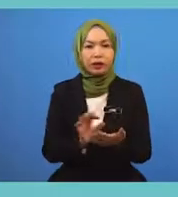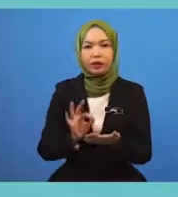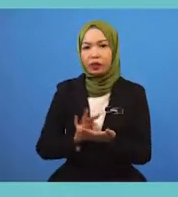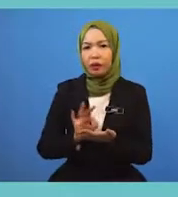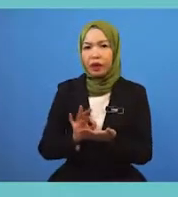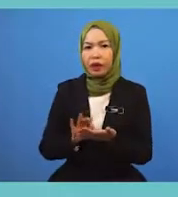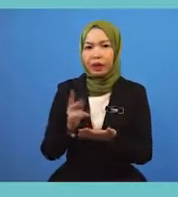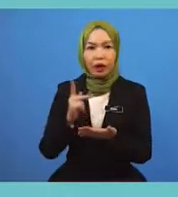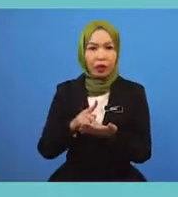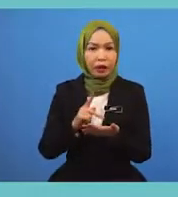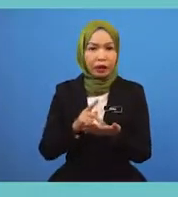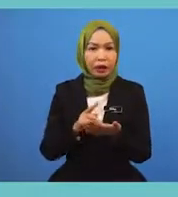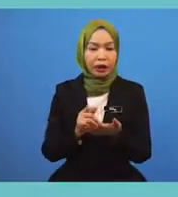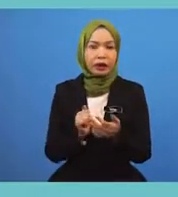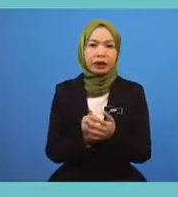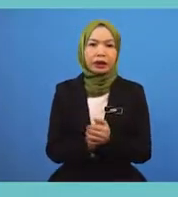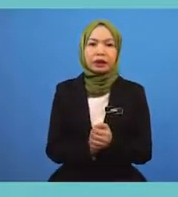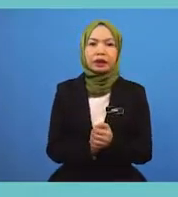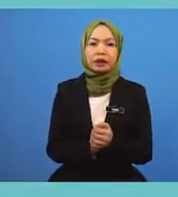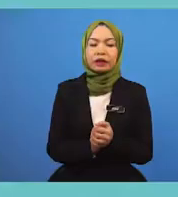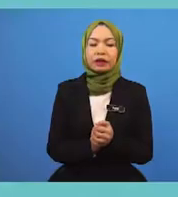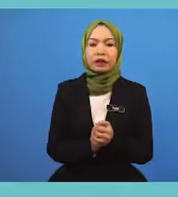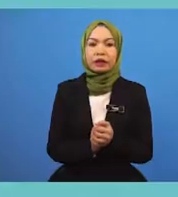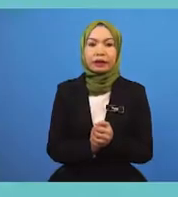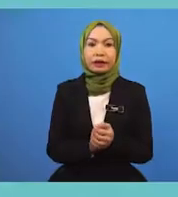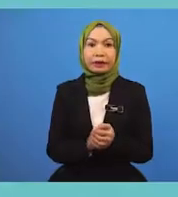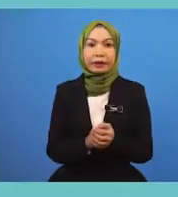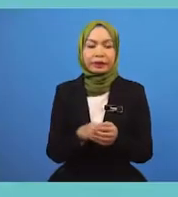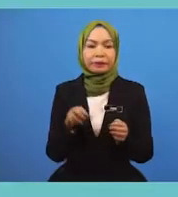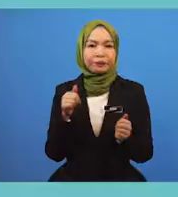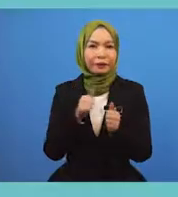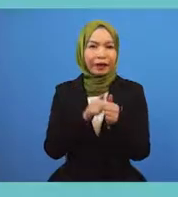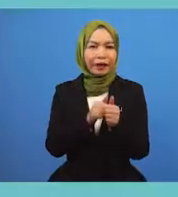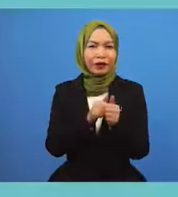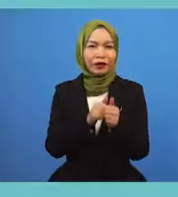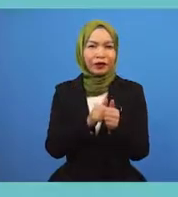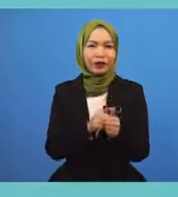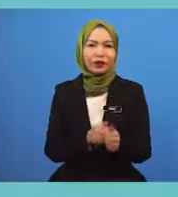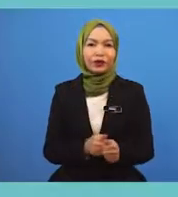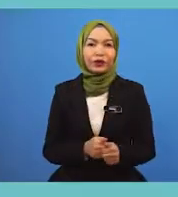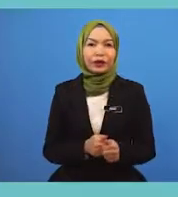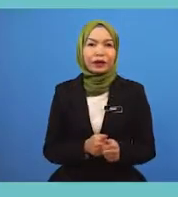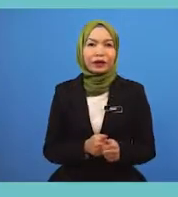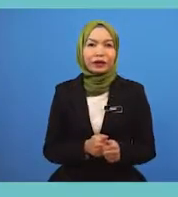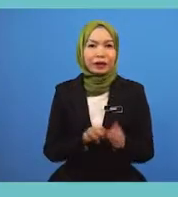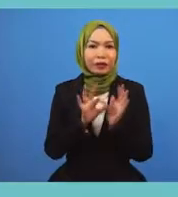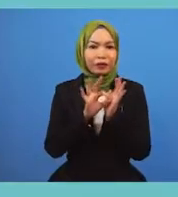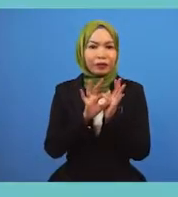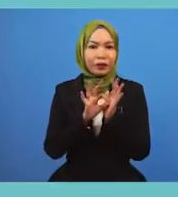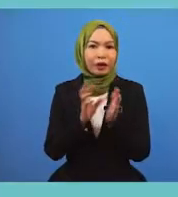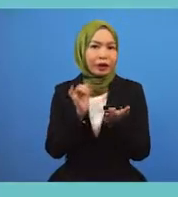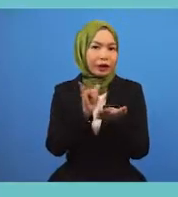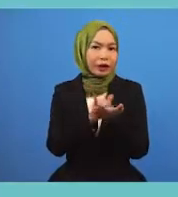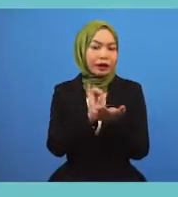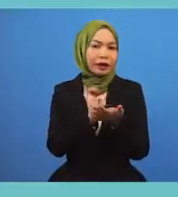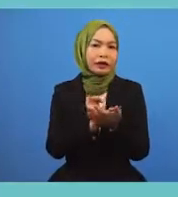dengan mendarabkan kepekatan larutan dengan isi padu larutan dan